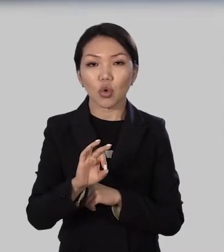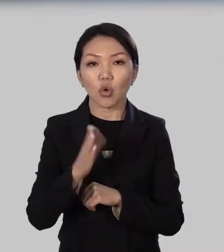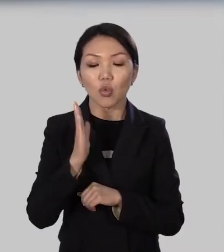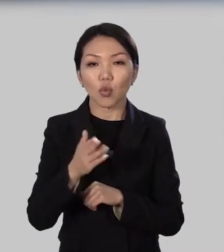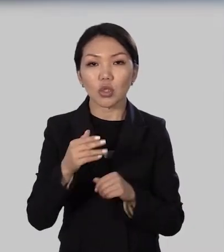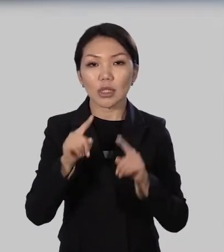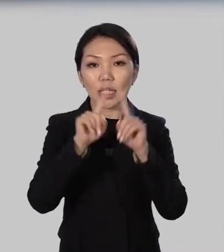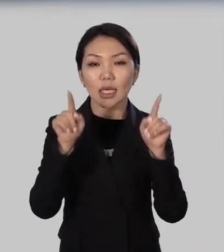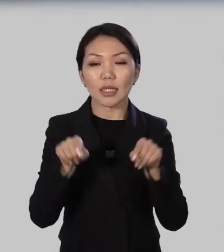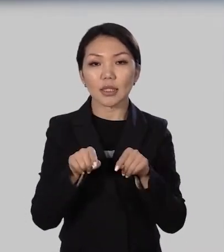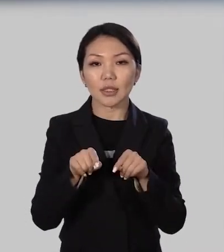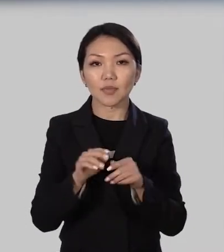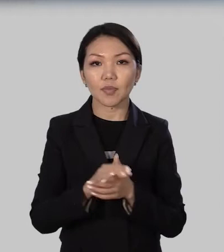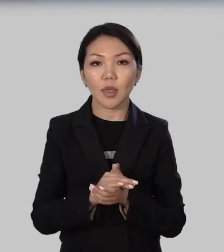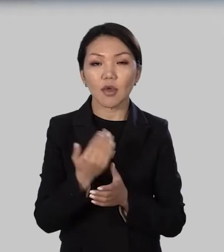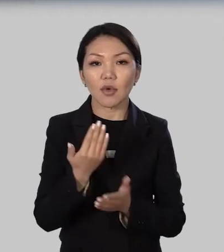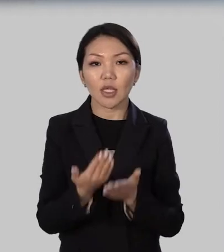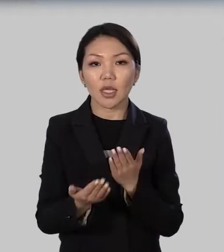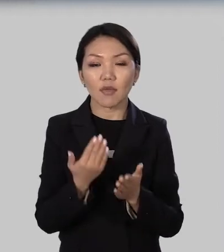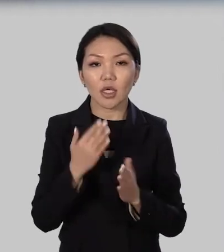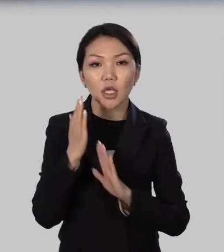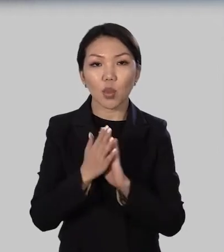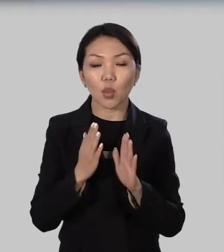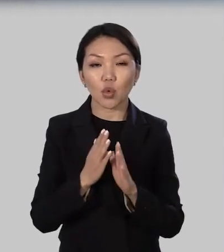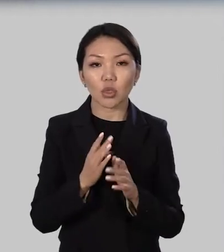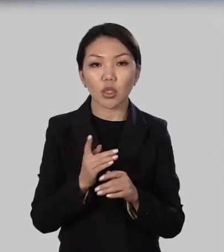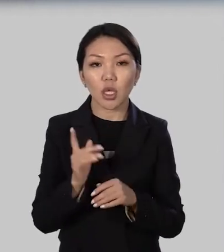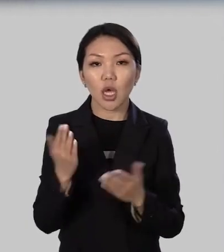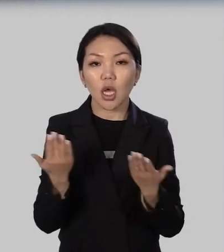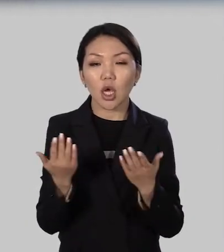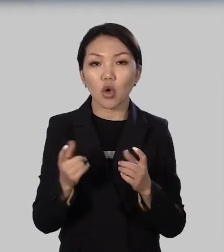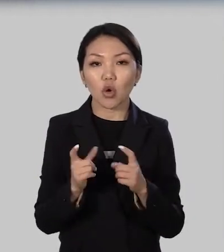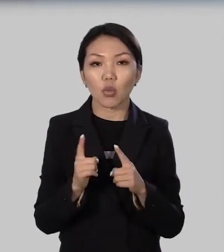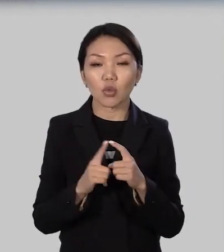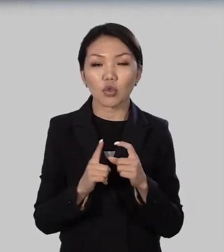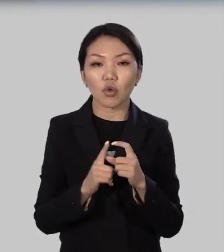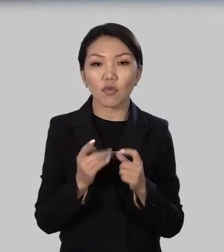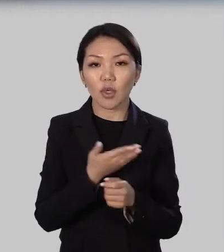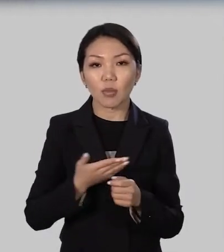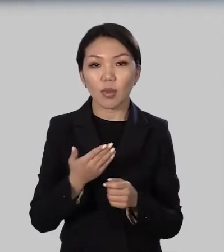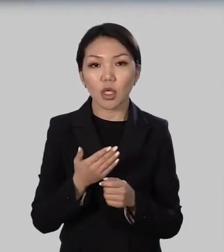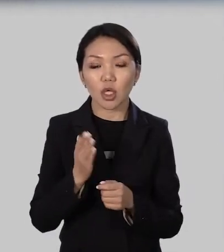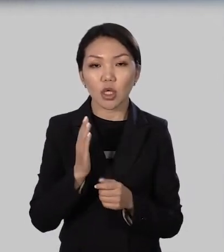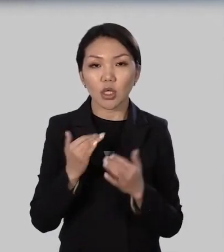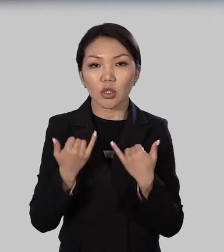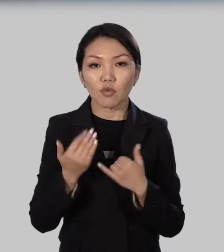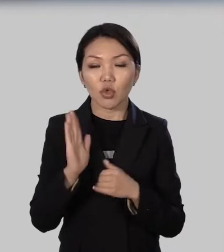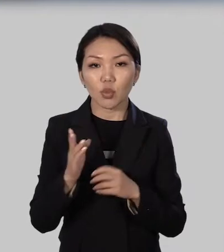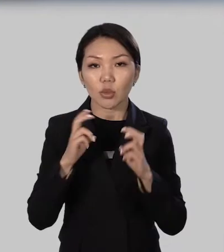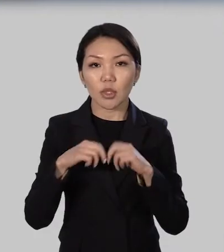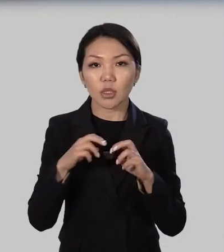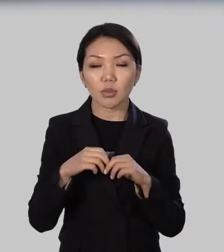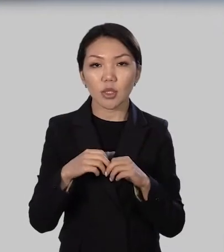Разбирая предложение, вы, наверное, догадались, о каком слове пойдет речь в нашей рубрике. Предлагаю поговорить о слове